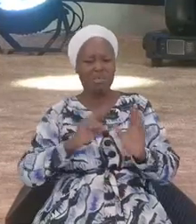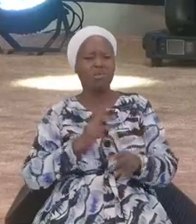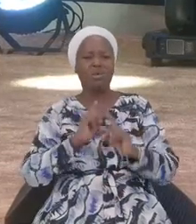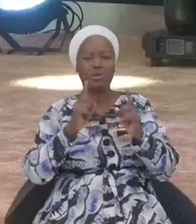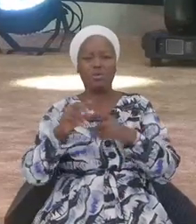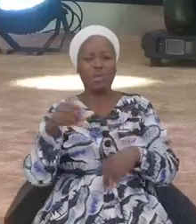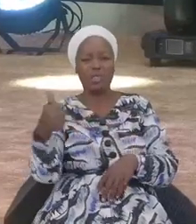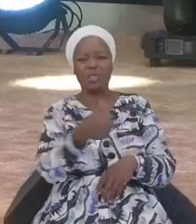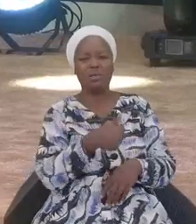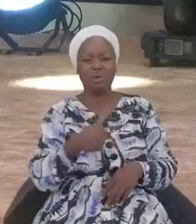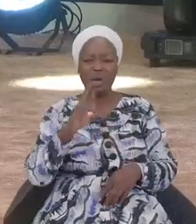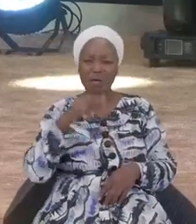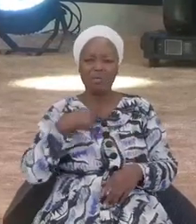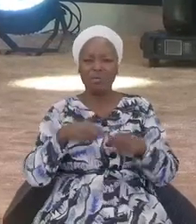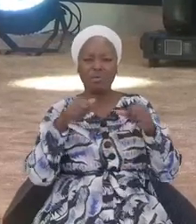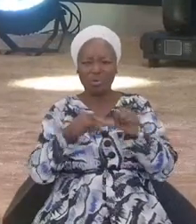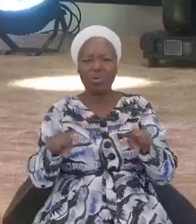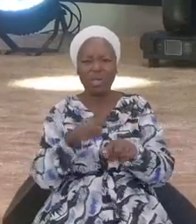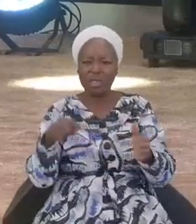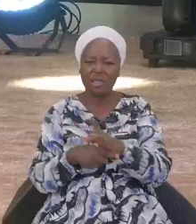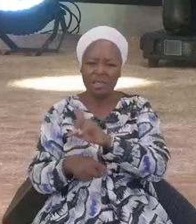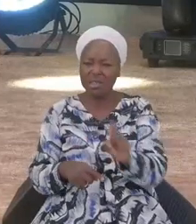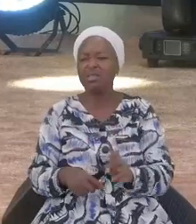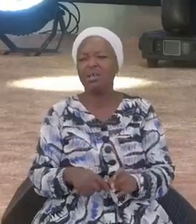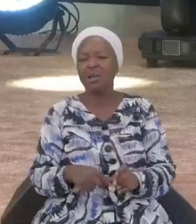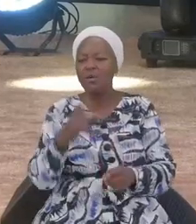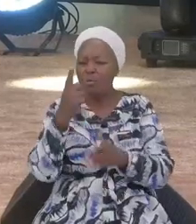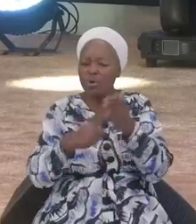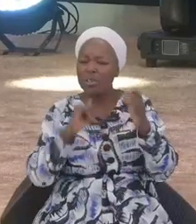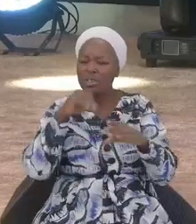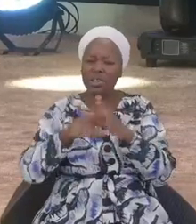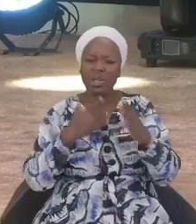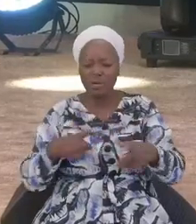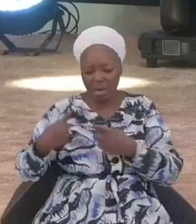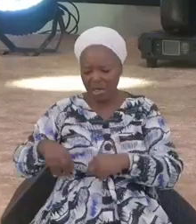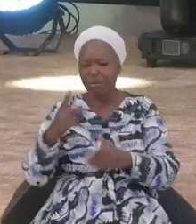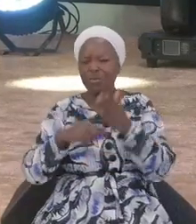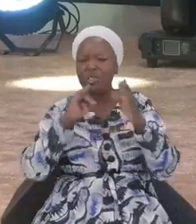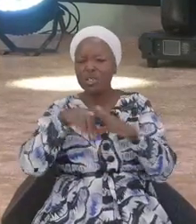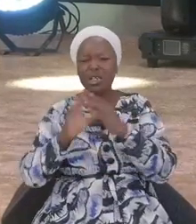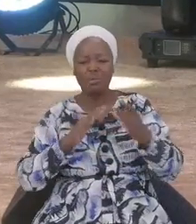maintenant. Est-ce que nous voulons que les choses continuent comme ça? Qu'est-ce qui est dans nos mains? Qu'est-ce qui est dans nos vies?